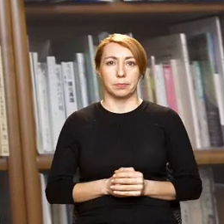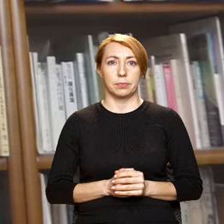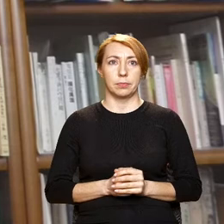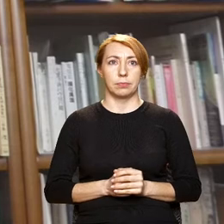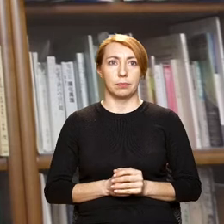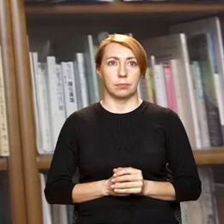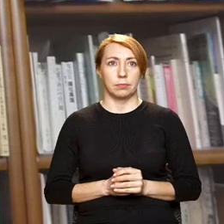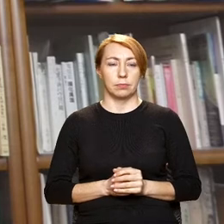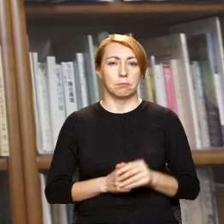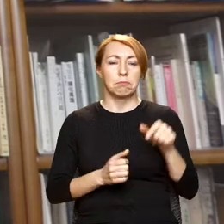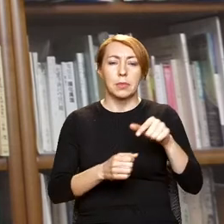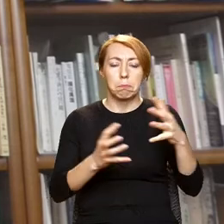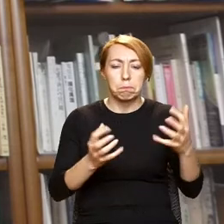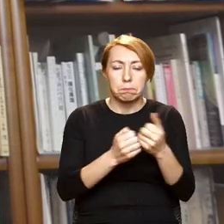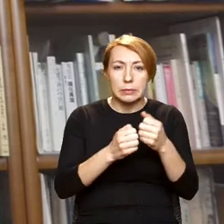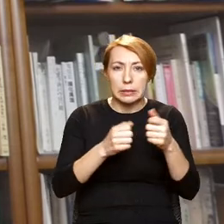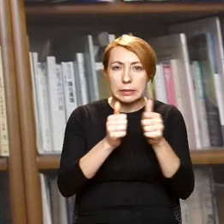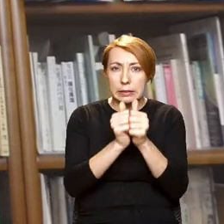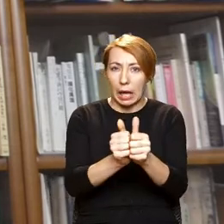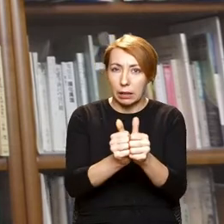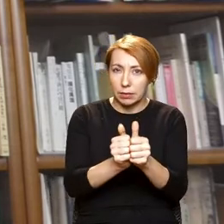Z takim zdaniem.